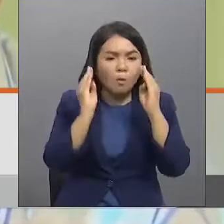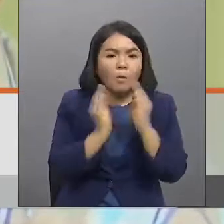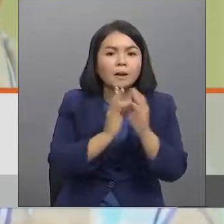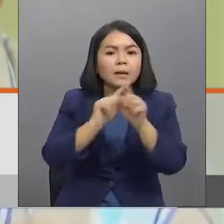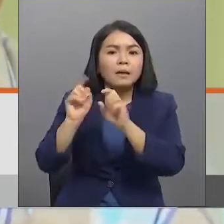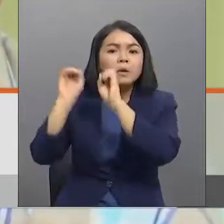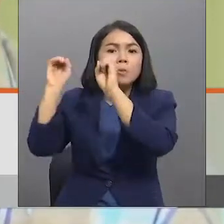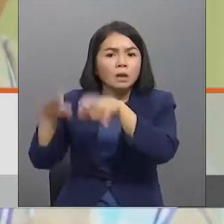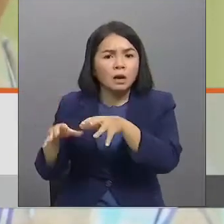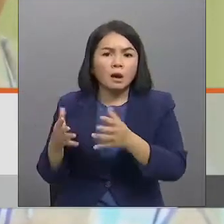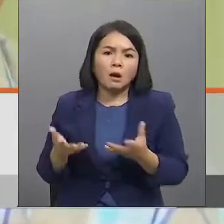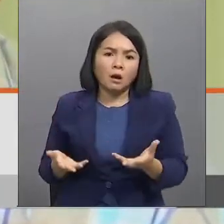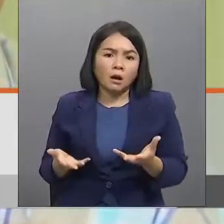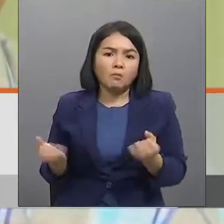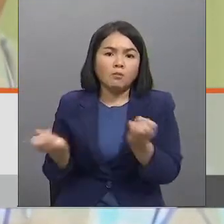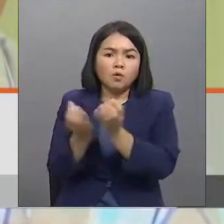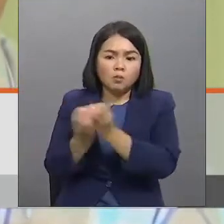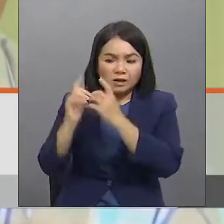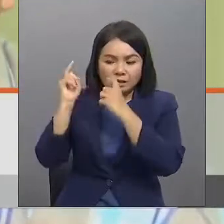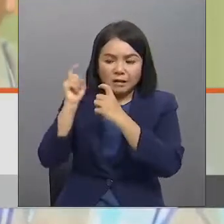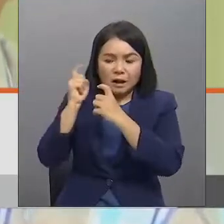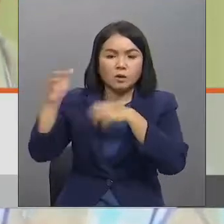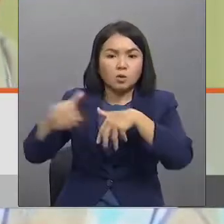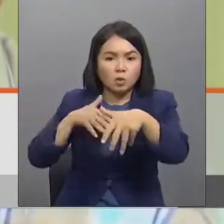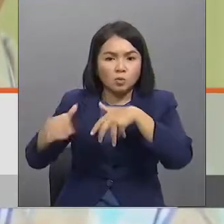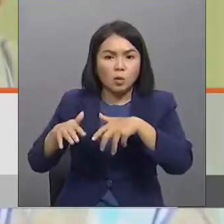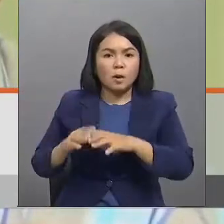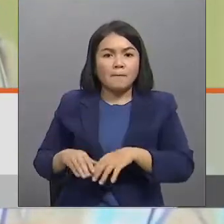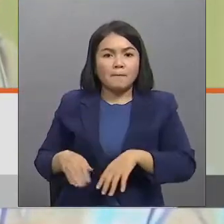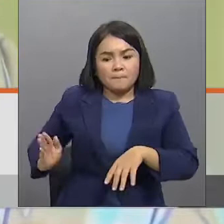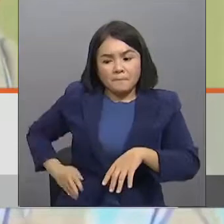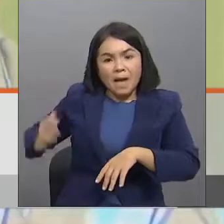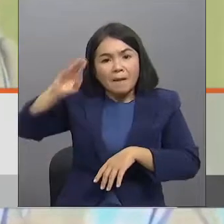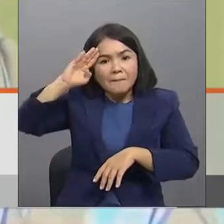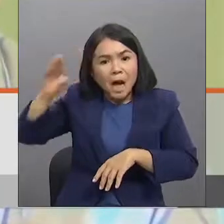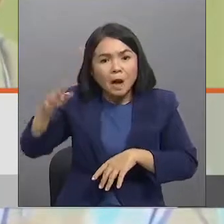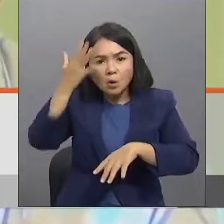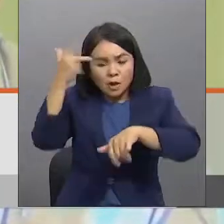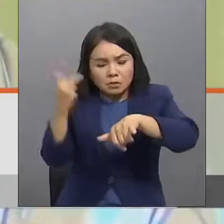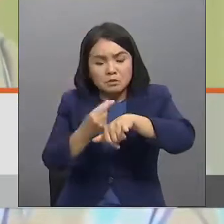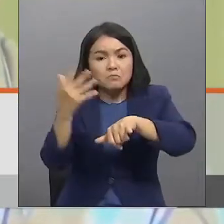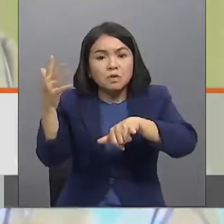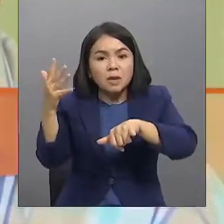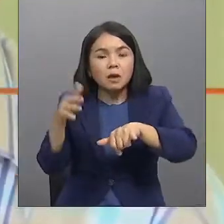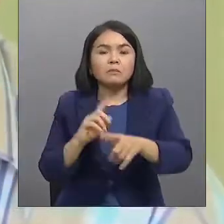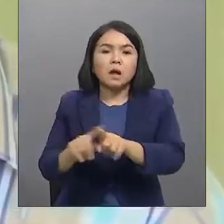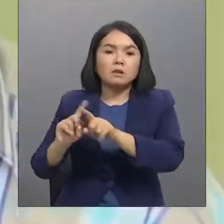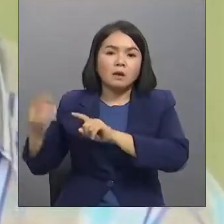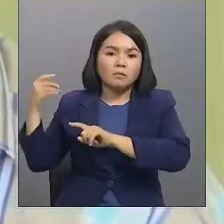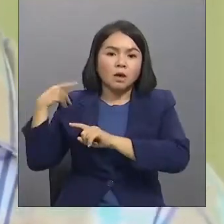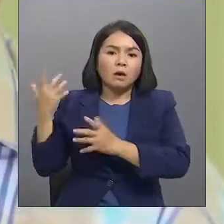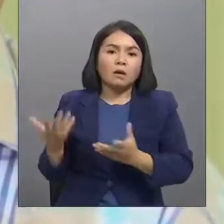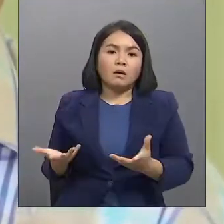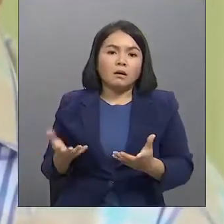งไว้นะครับแล้วจะเป็นอันตรายในเรื่องของโรคพิษสุนัขบ้าโดยเพราะสัตว์พวกนี้จะไม่ได้รับการฉีดวัคซีนเท่าที่ควรนะครับเพราะมันหาคำจับ